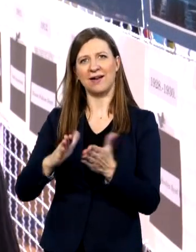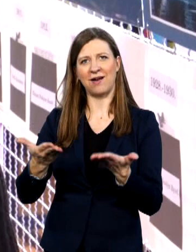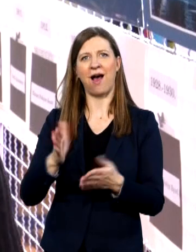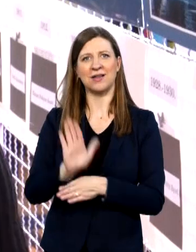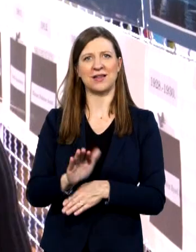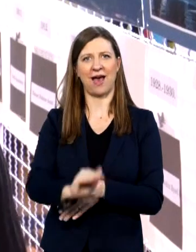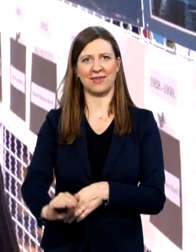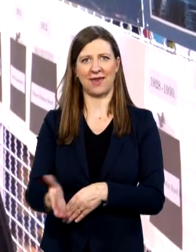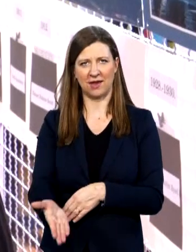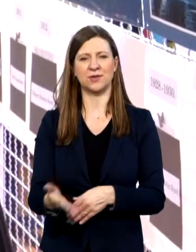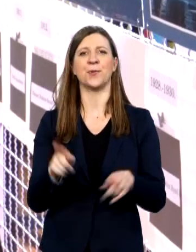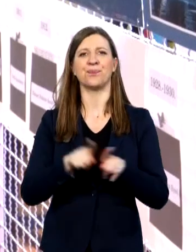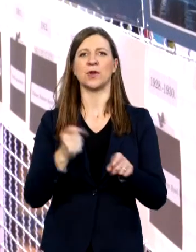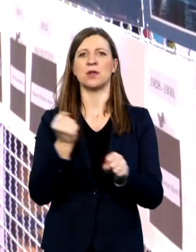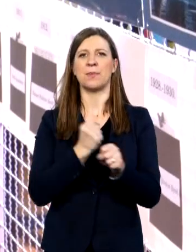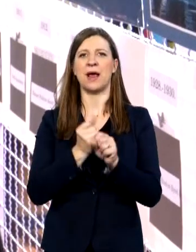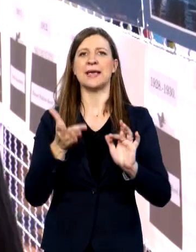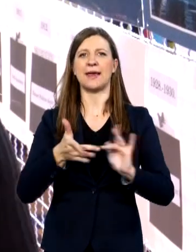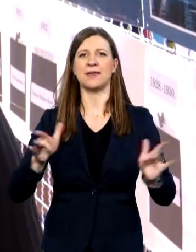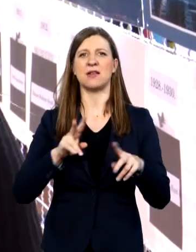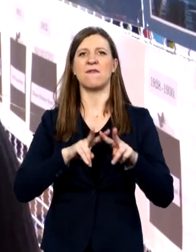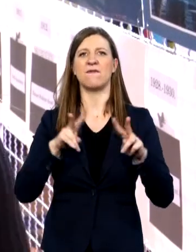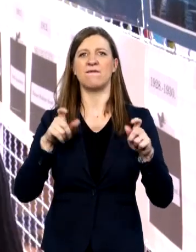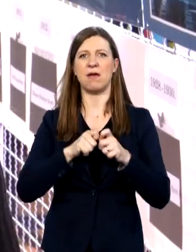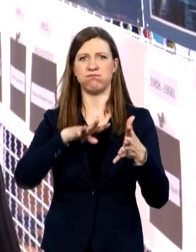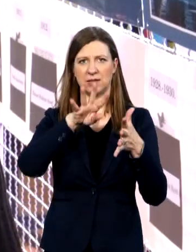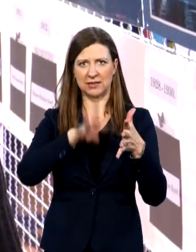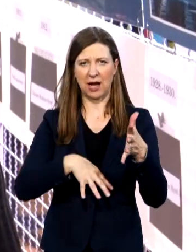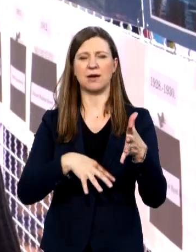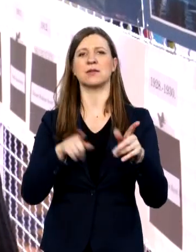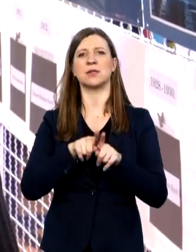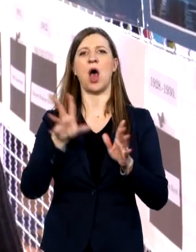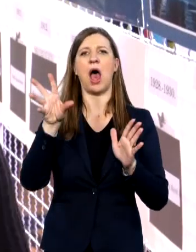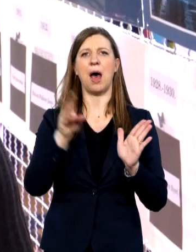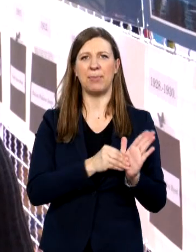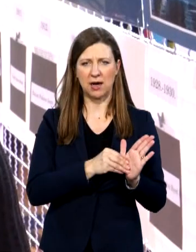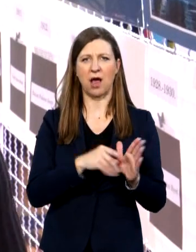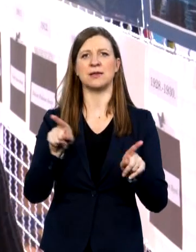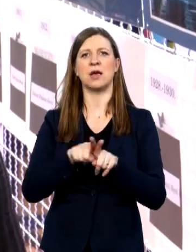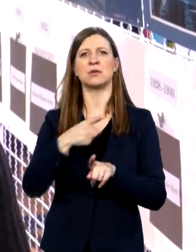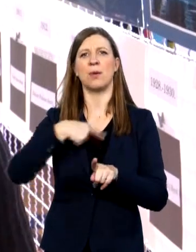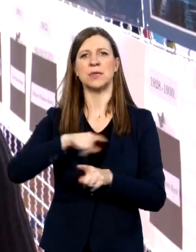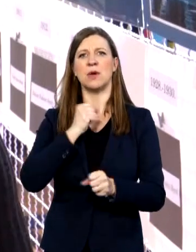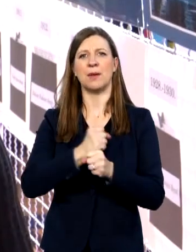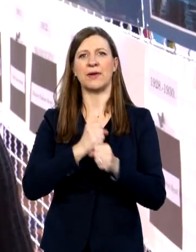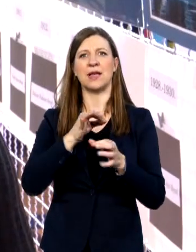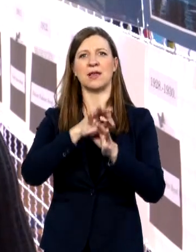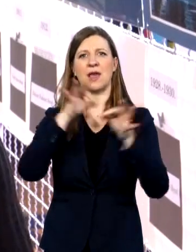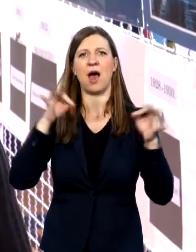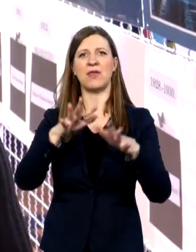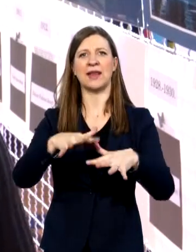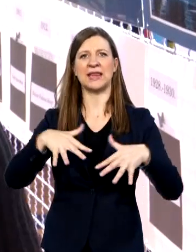osnovnoškolsku djecu. Napravili smo web stranicu, web aplikaciju, održali smo javnu tribinu.